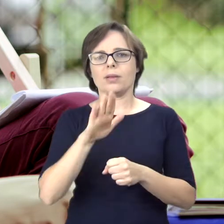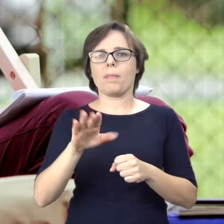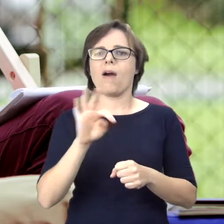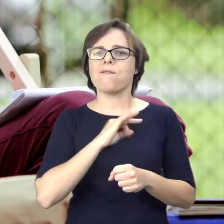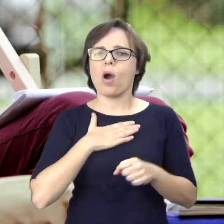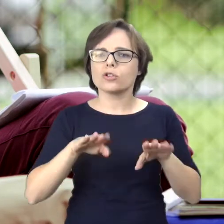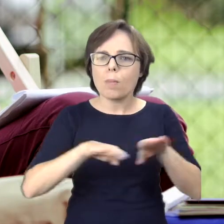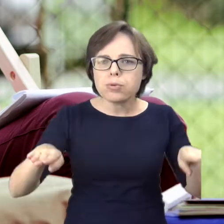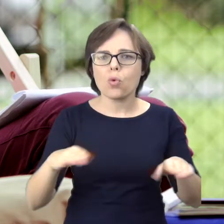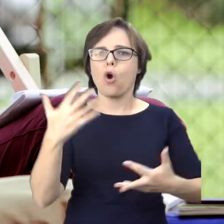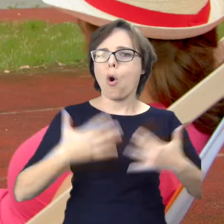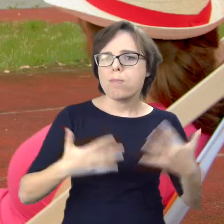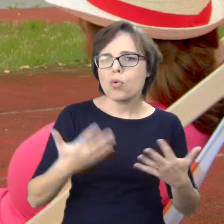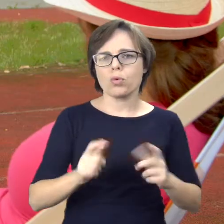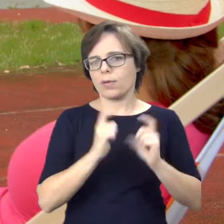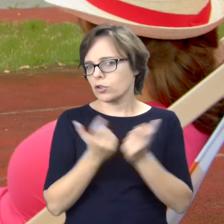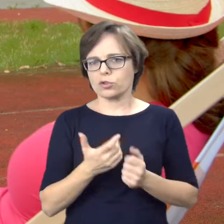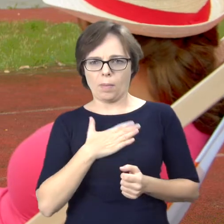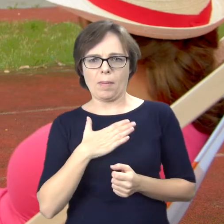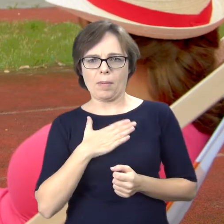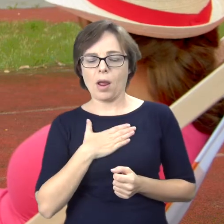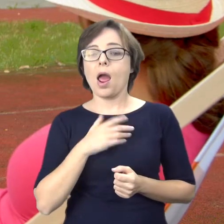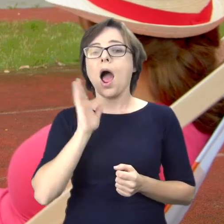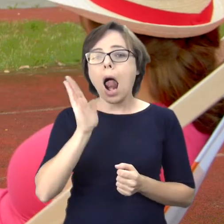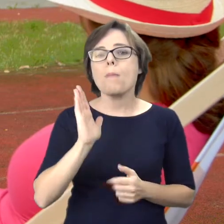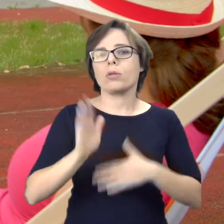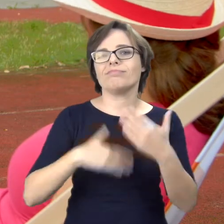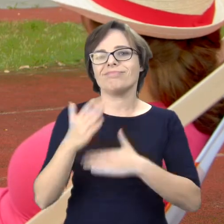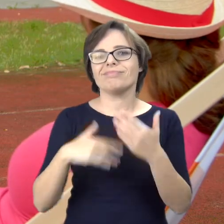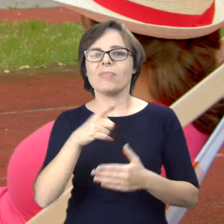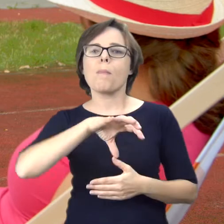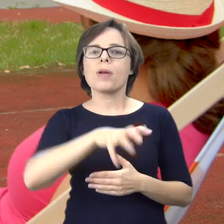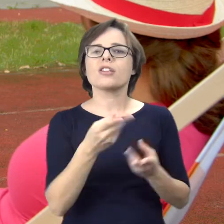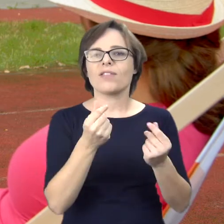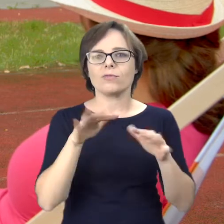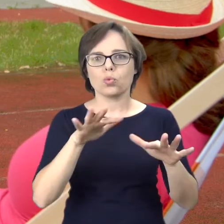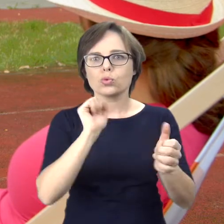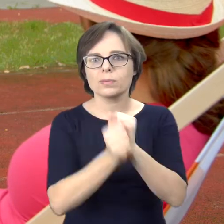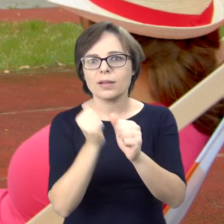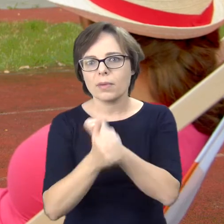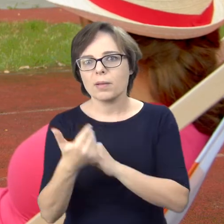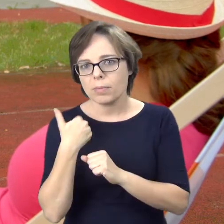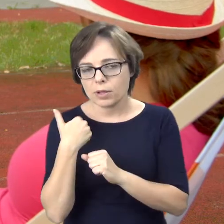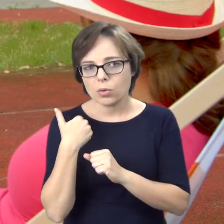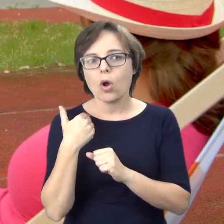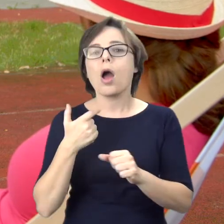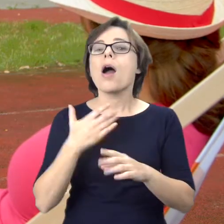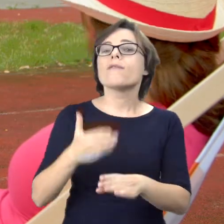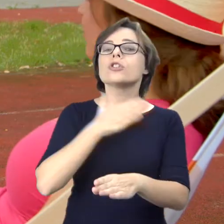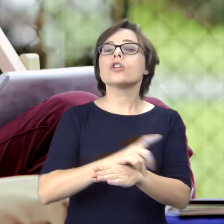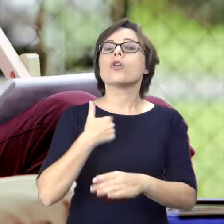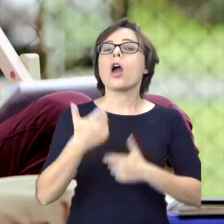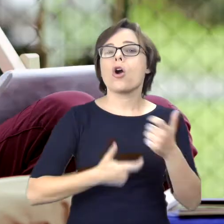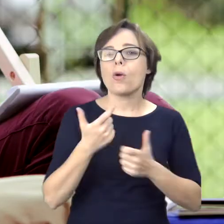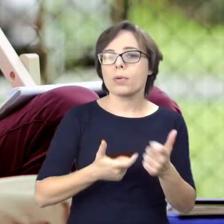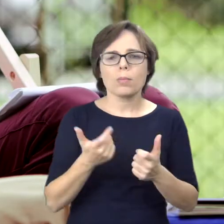Bo to wszystko jest takie w miarę stabilne. Do pewnego momentu, tak? Bo potem w branży finansowej było bardzo dużo zmian i tak naprawdę to wszystko, co ja wcześniej robiłem, już